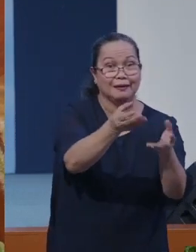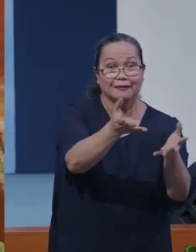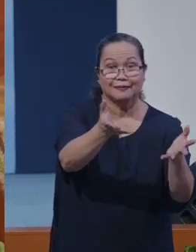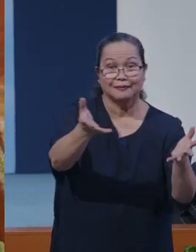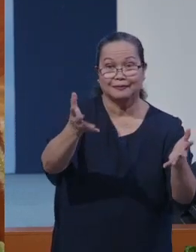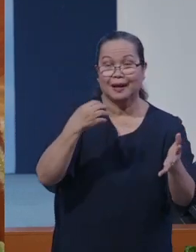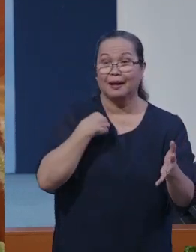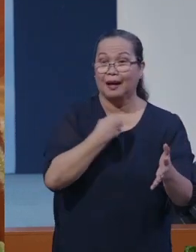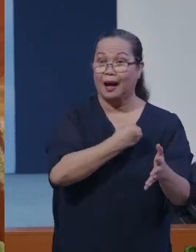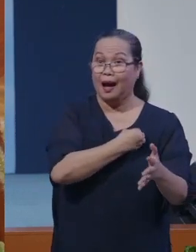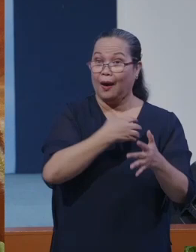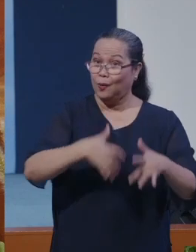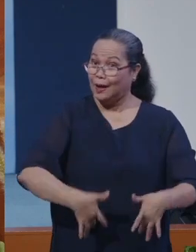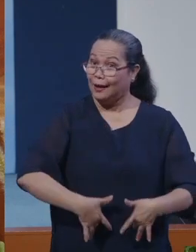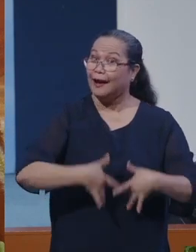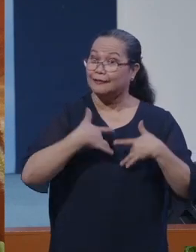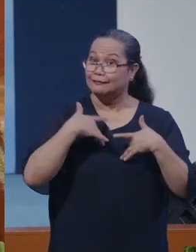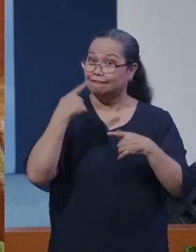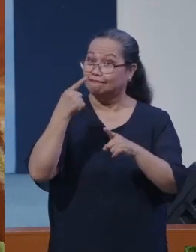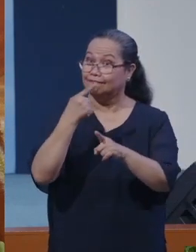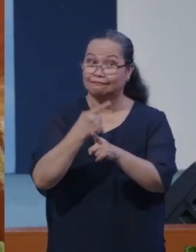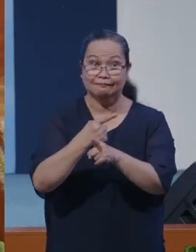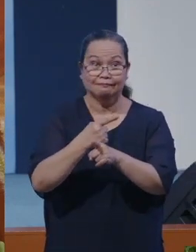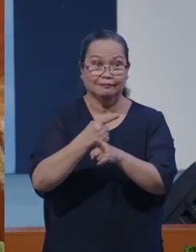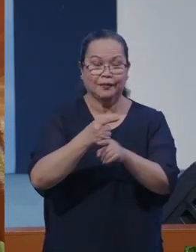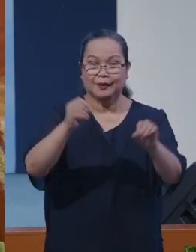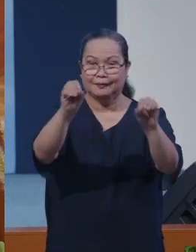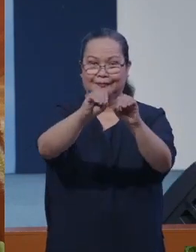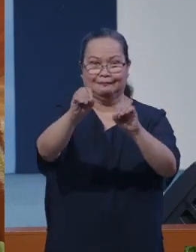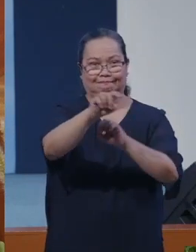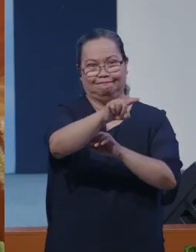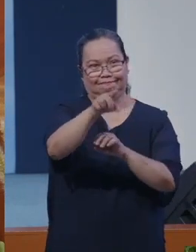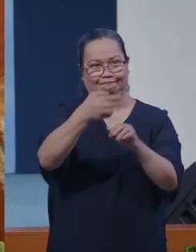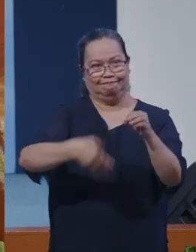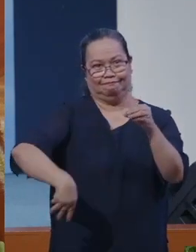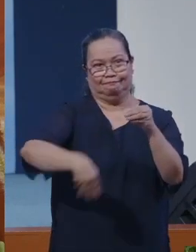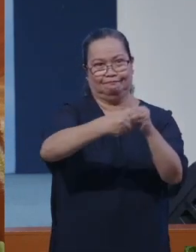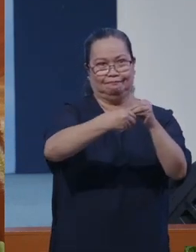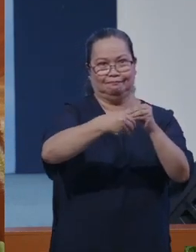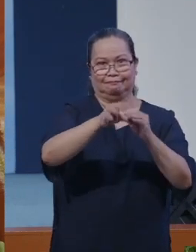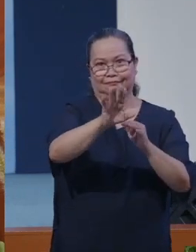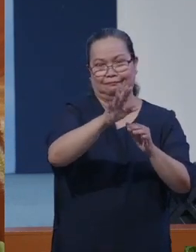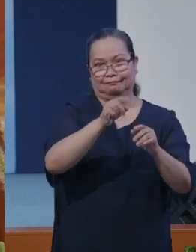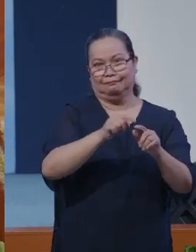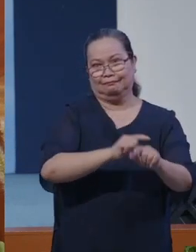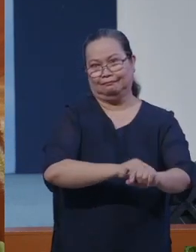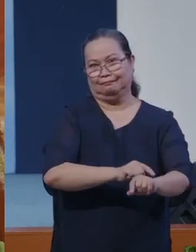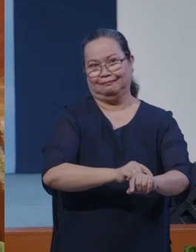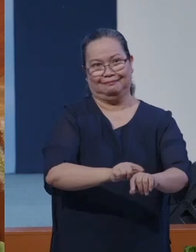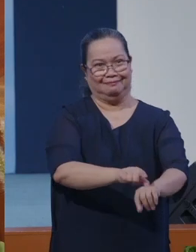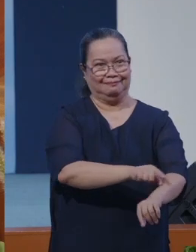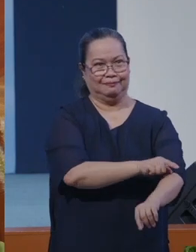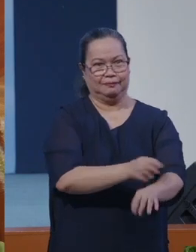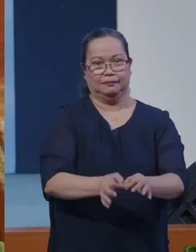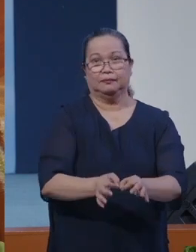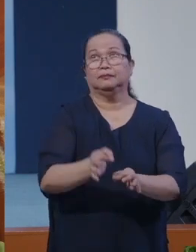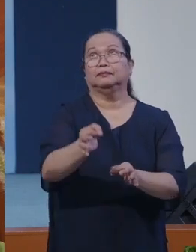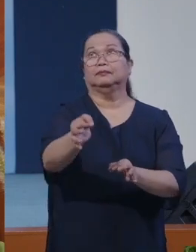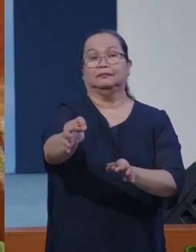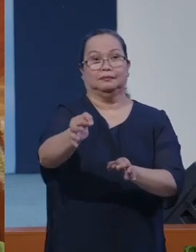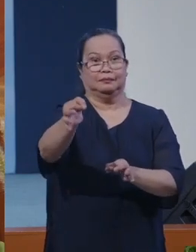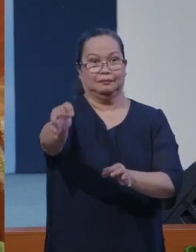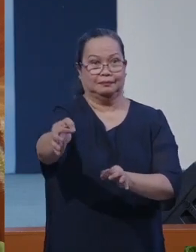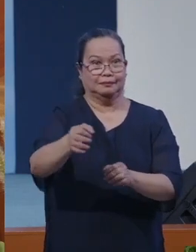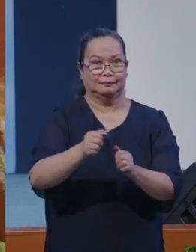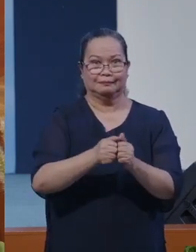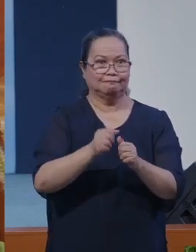ang ating buhay. Walang makadadagdag ng Kanyang span of life sa pamamagitan